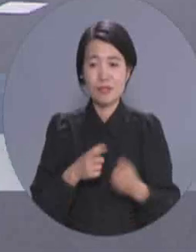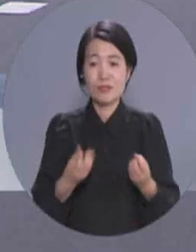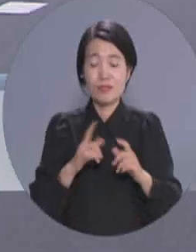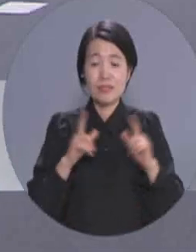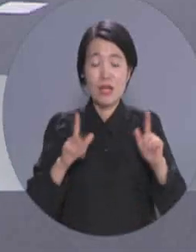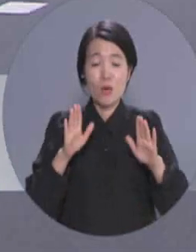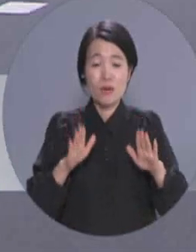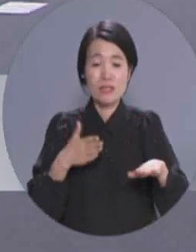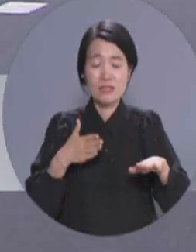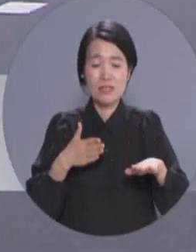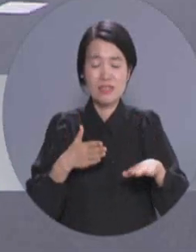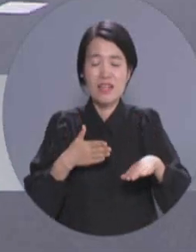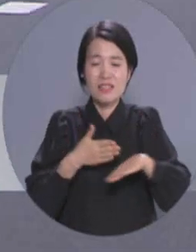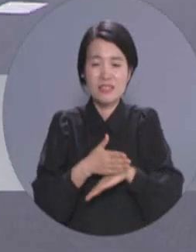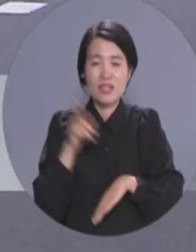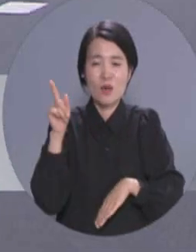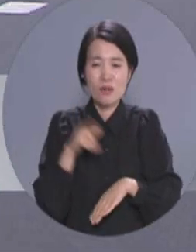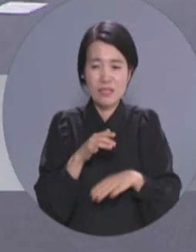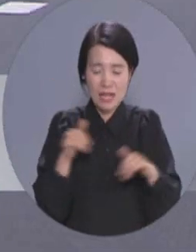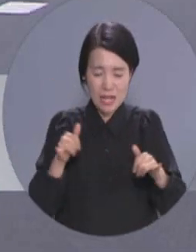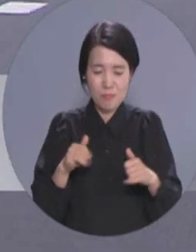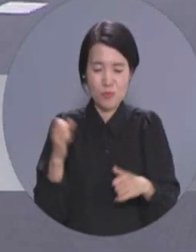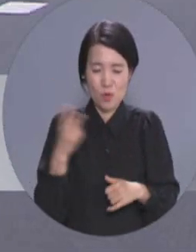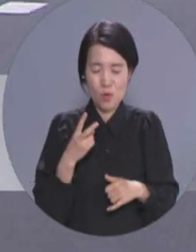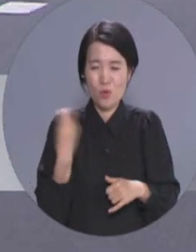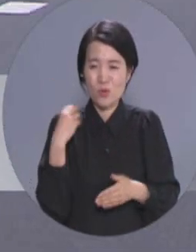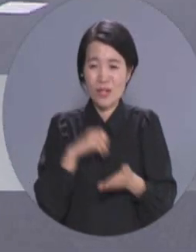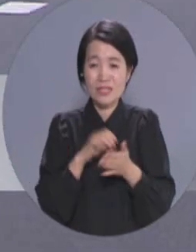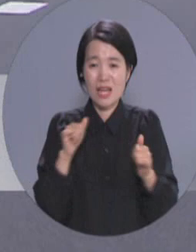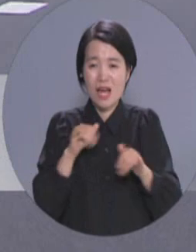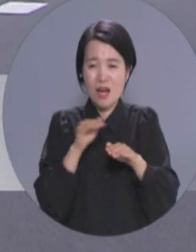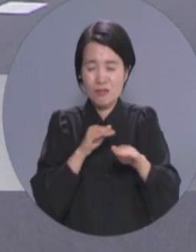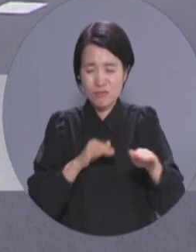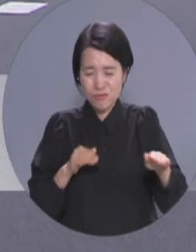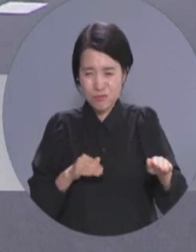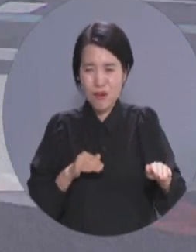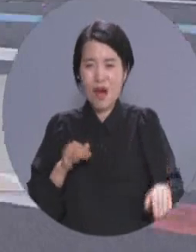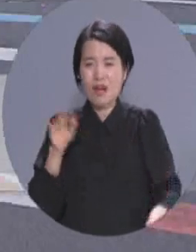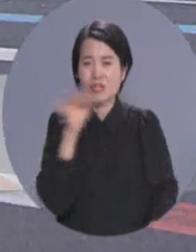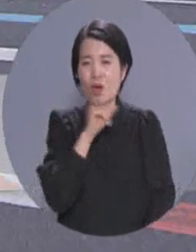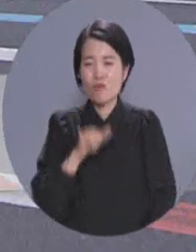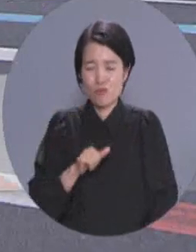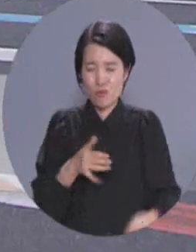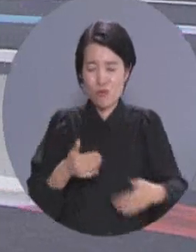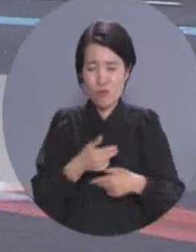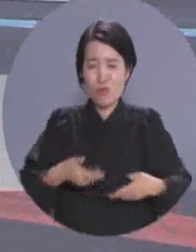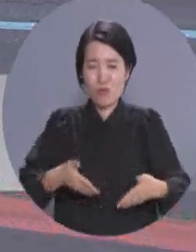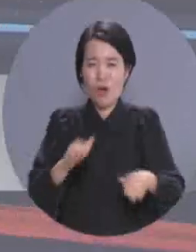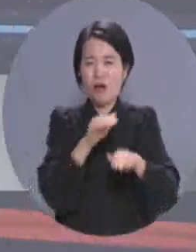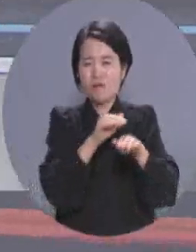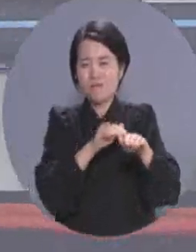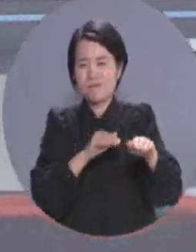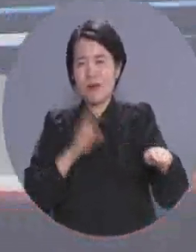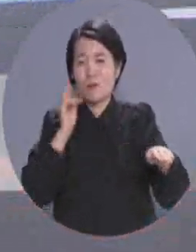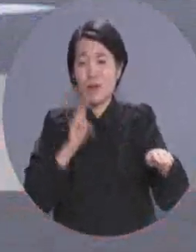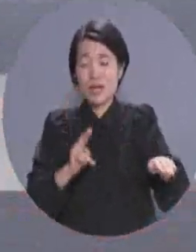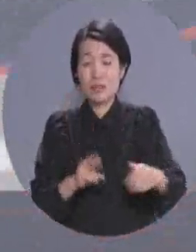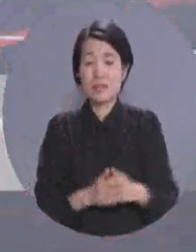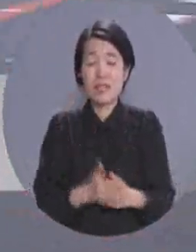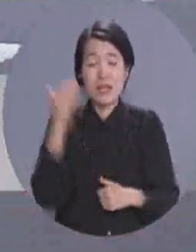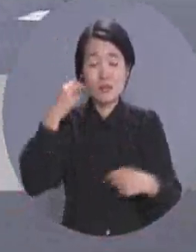추석 당일인 오늘 늦은 귀성행렬의 귀경 차량까지 몰리면서 전국 고속도로 곳곳에서 정체가 빚어졌습니다